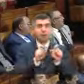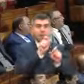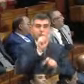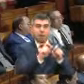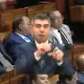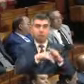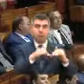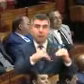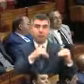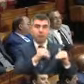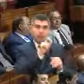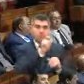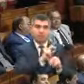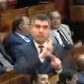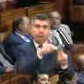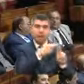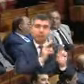في بلاصتو.